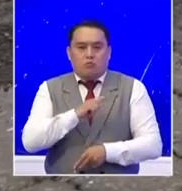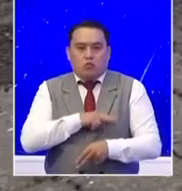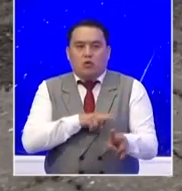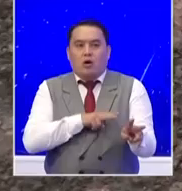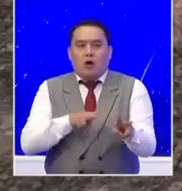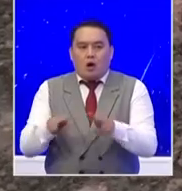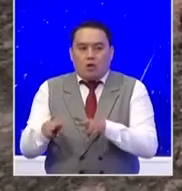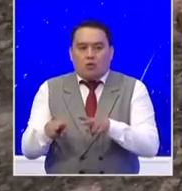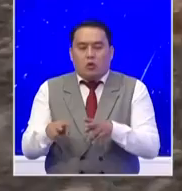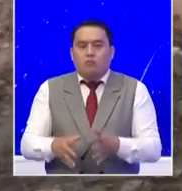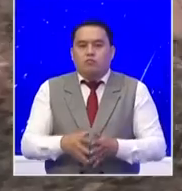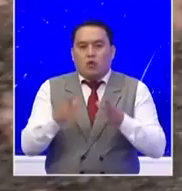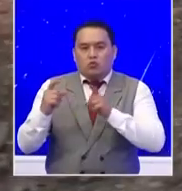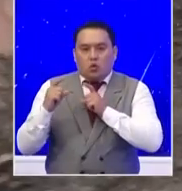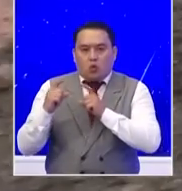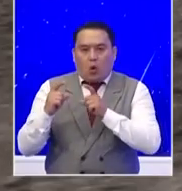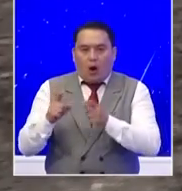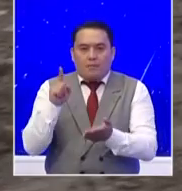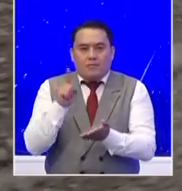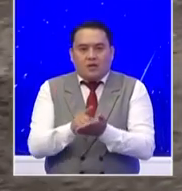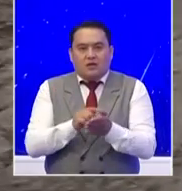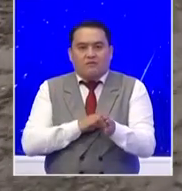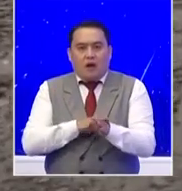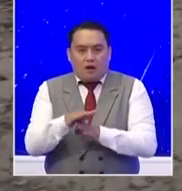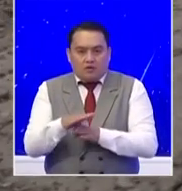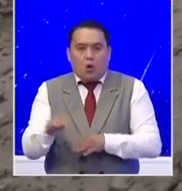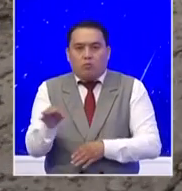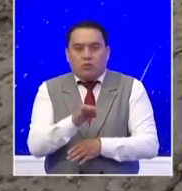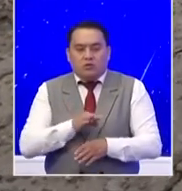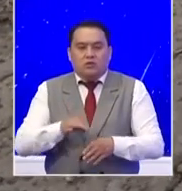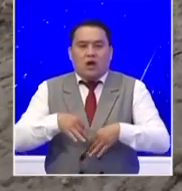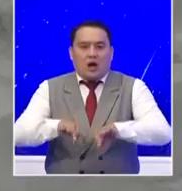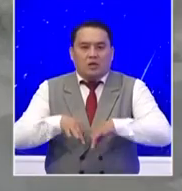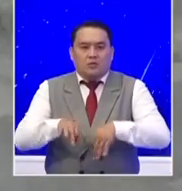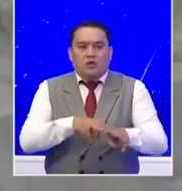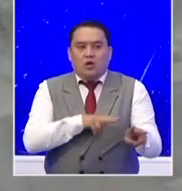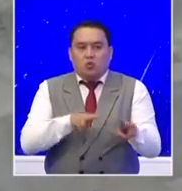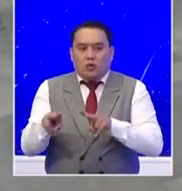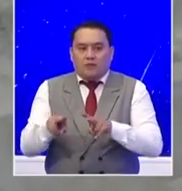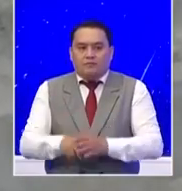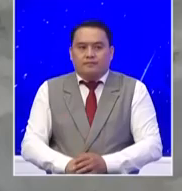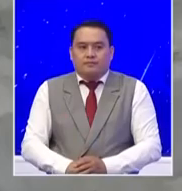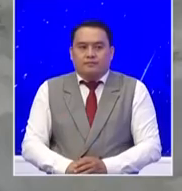контроль за проездом большегрузного транспорта должна осуществлять областная инспекция транспортного контроля.